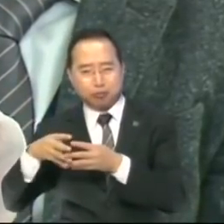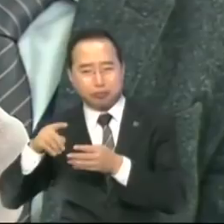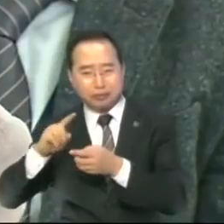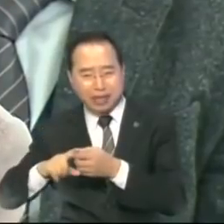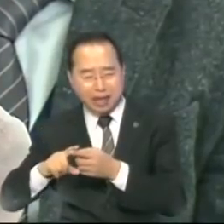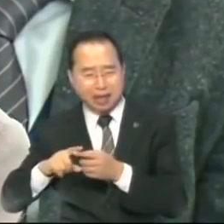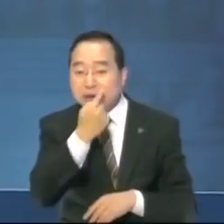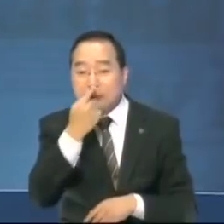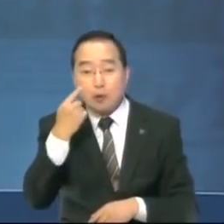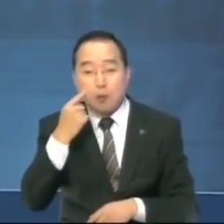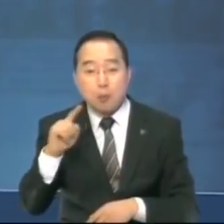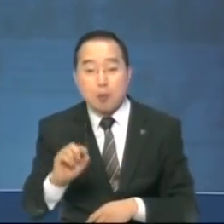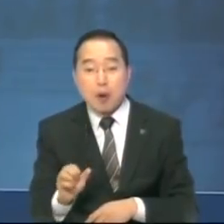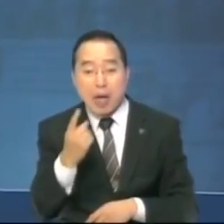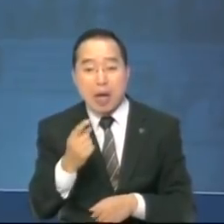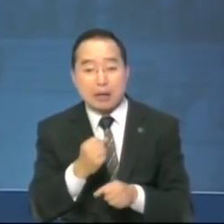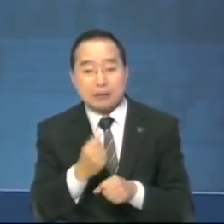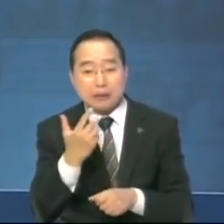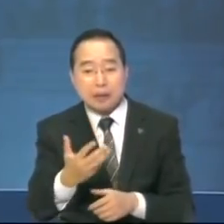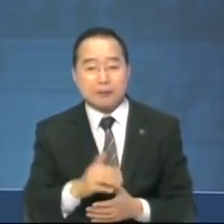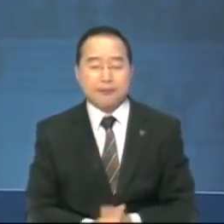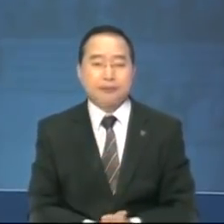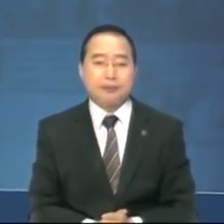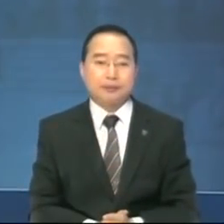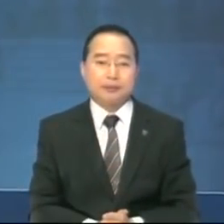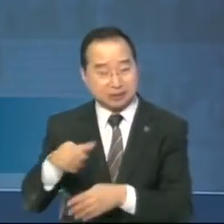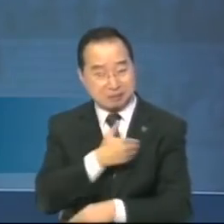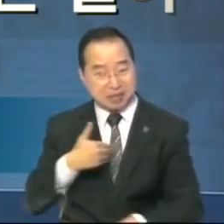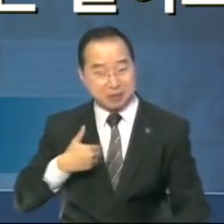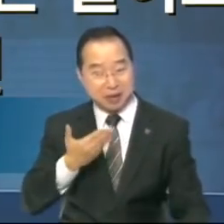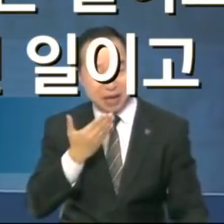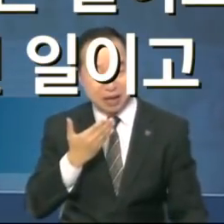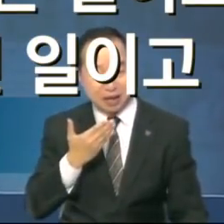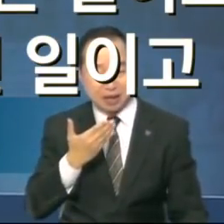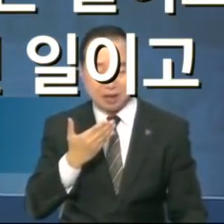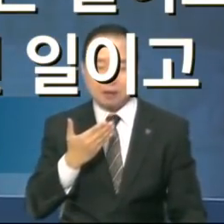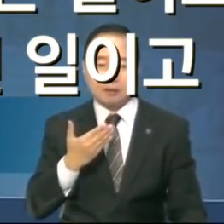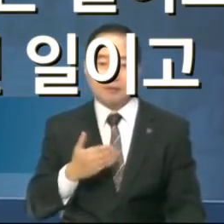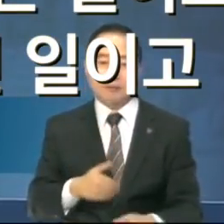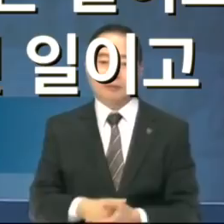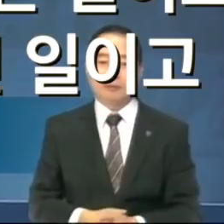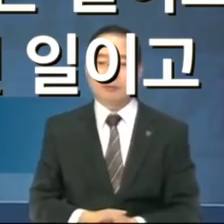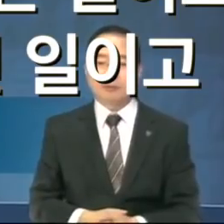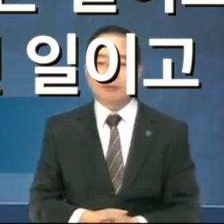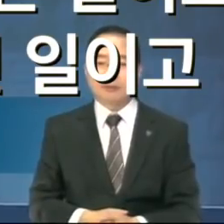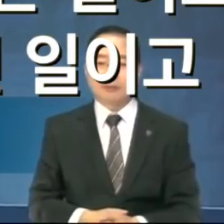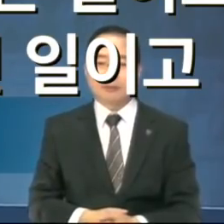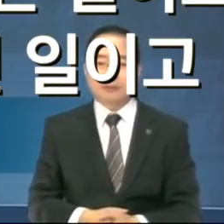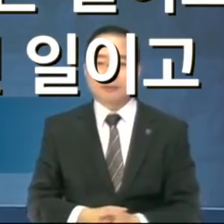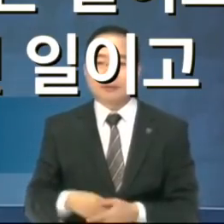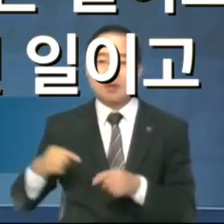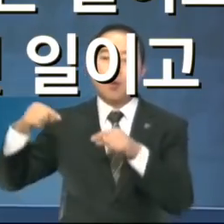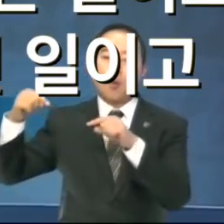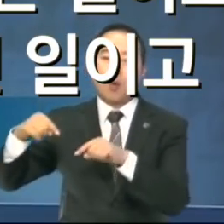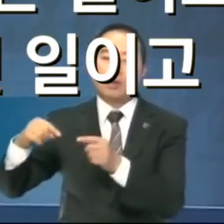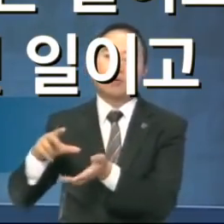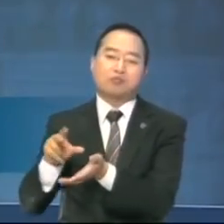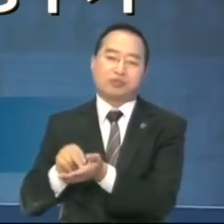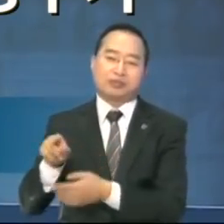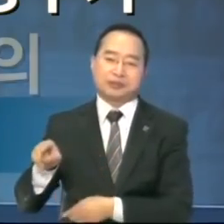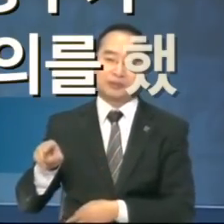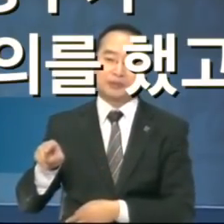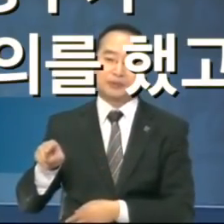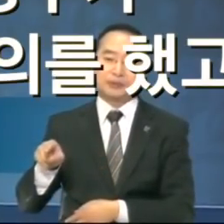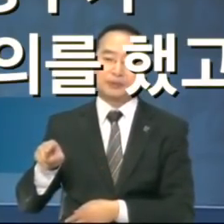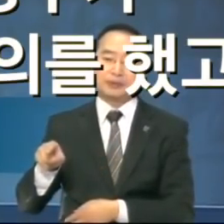만한 수준이셨는지? 아, 예, 만족할 수 있겠습니까? 상대가 있는 일이고 외교적인 문제이고